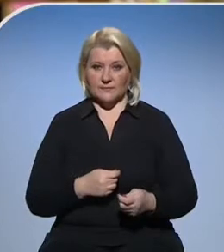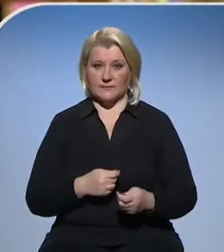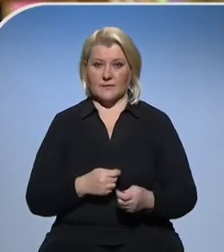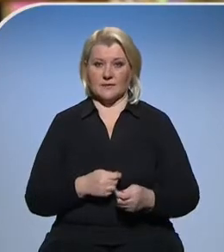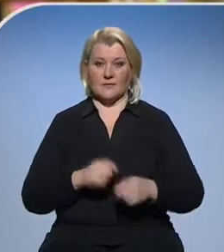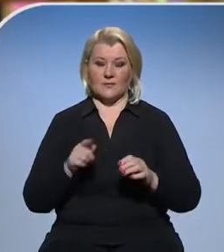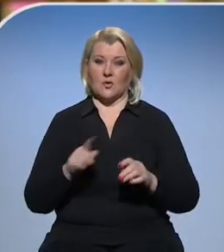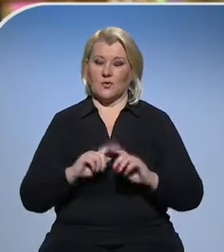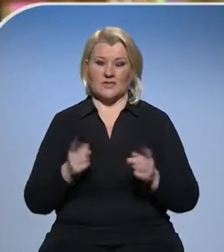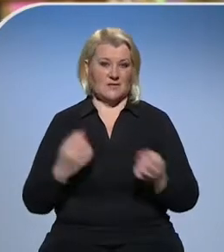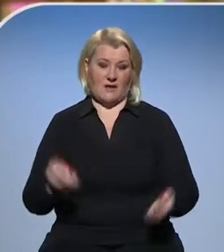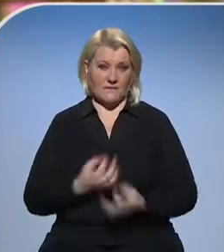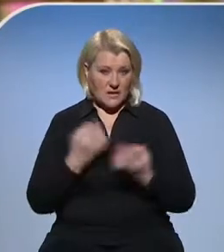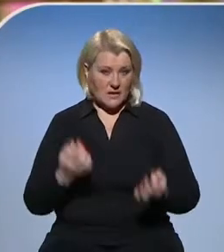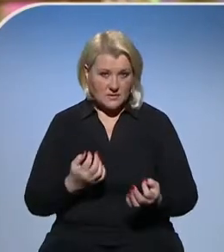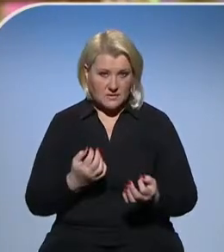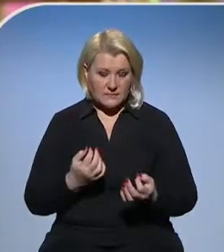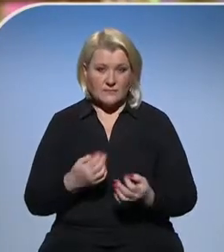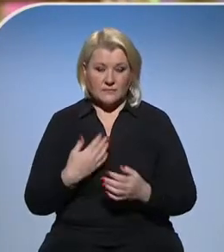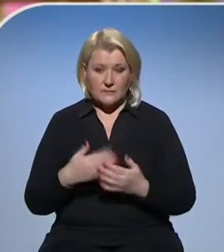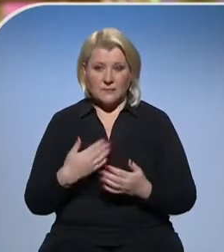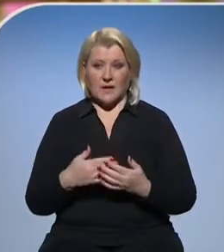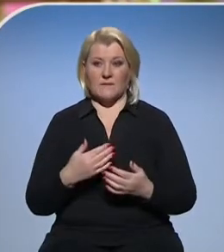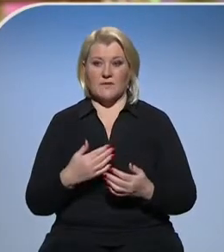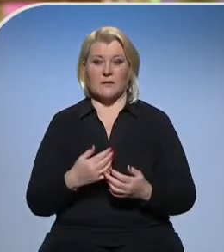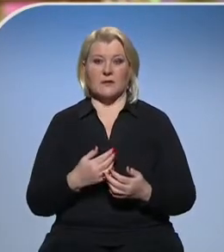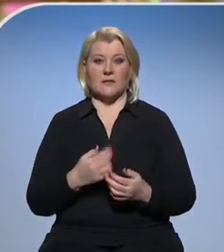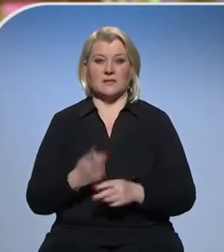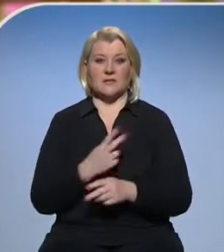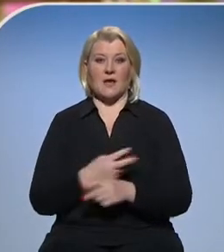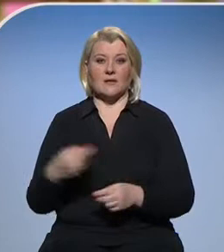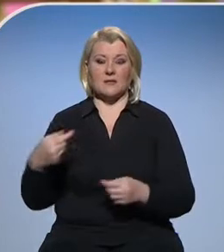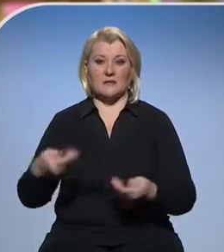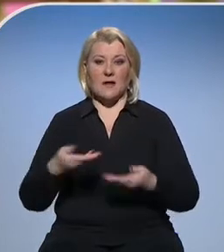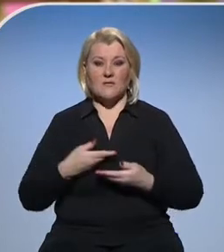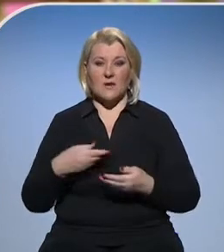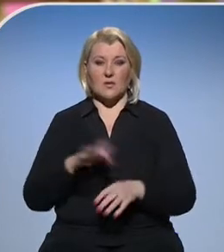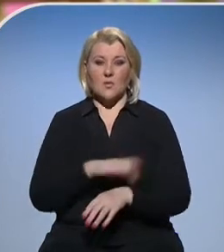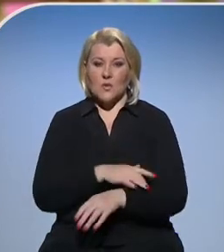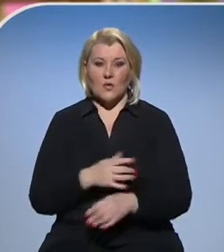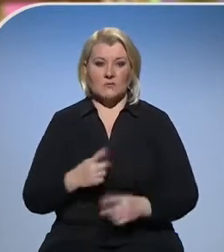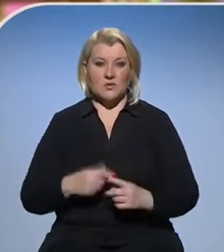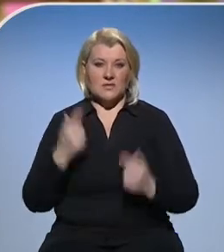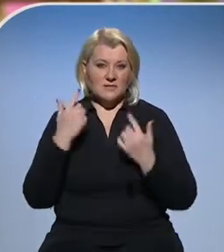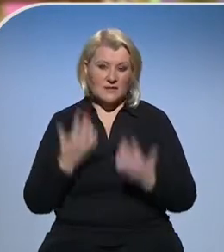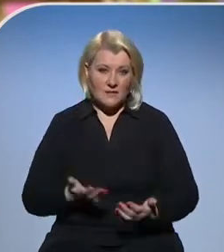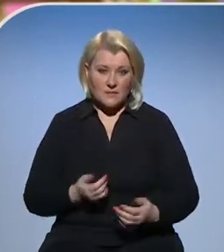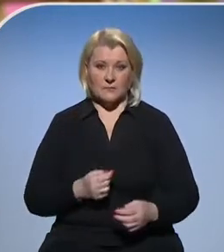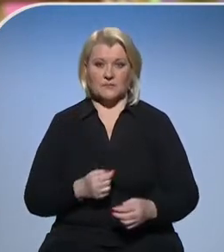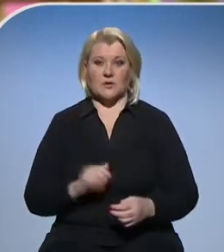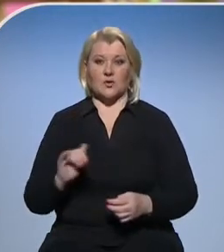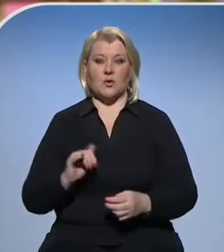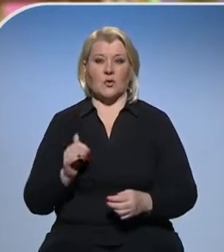být do zítra bavit se o tom, jaké vlastně důchody dostaneme od státu, což je samozřejmě velká neznámá. Pokud je